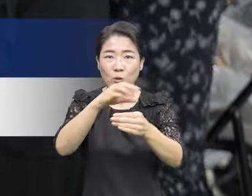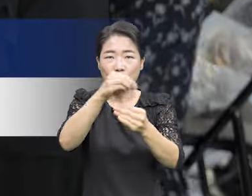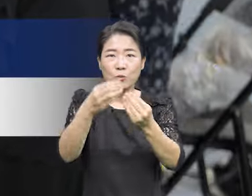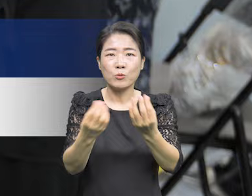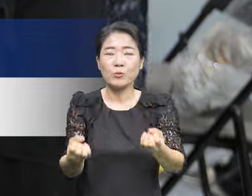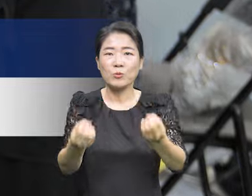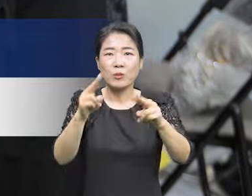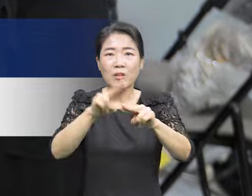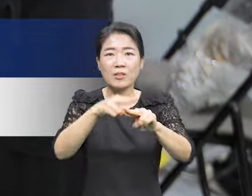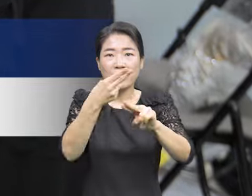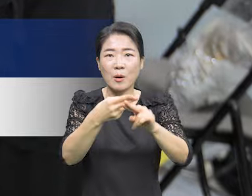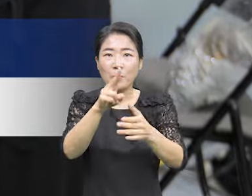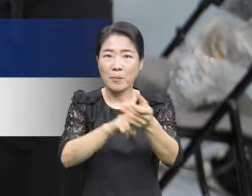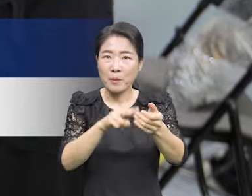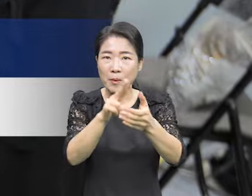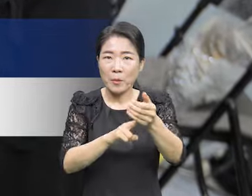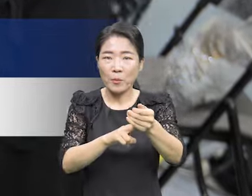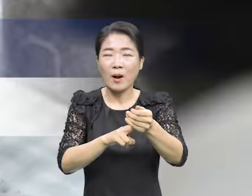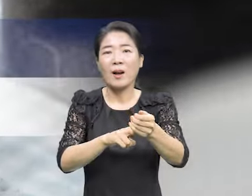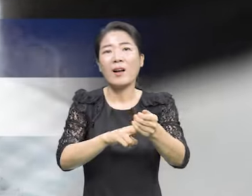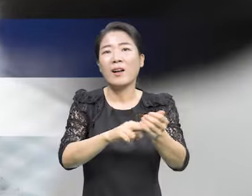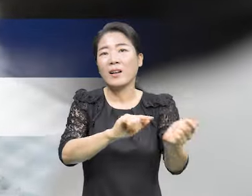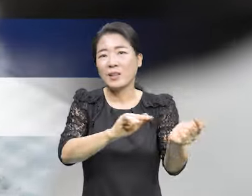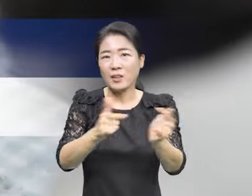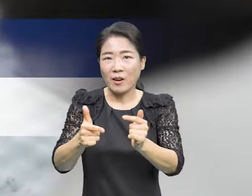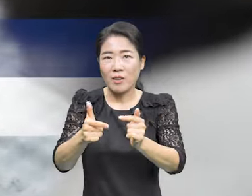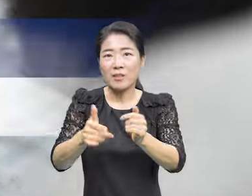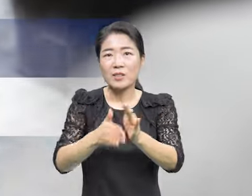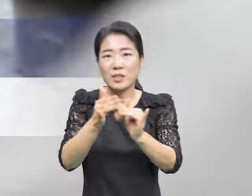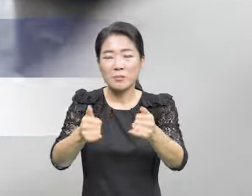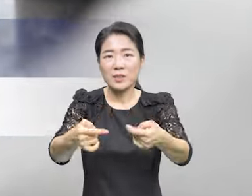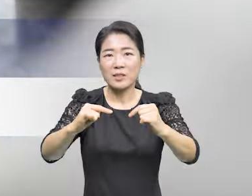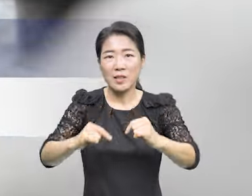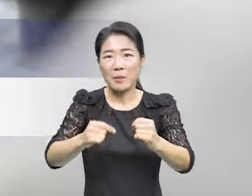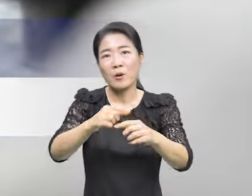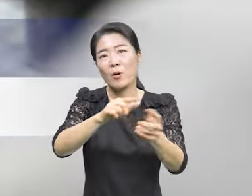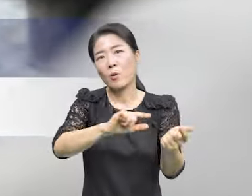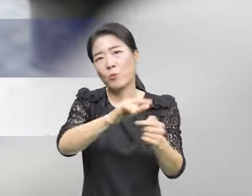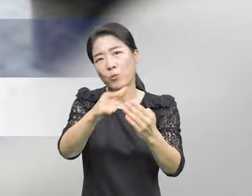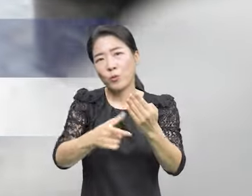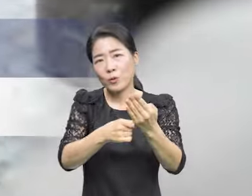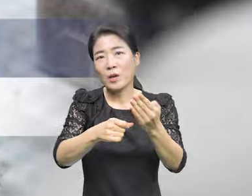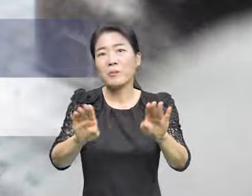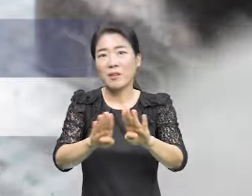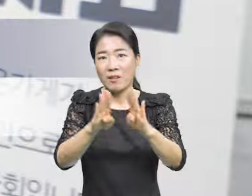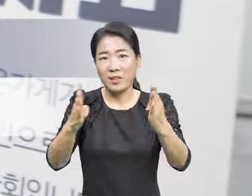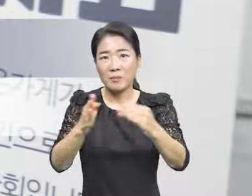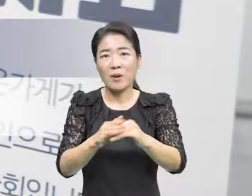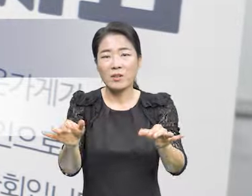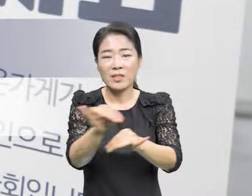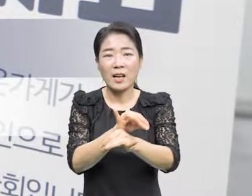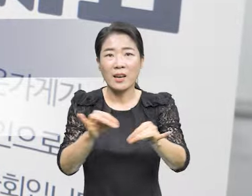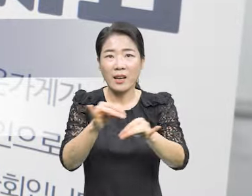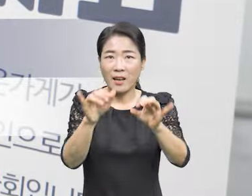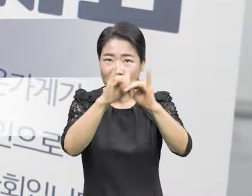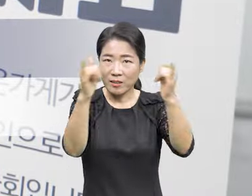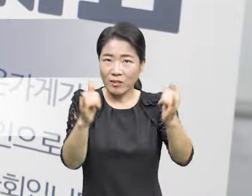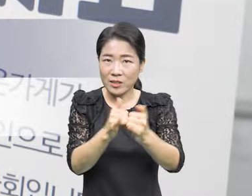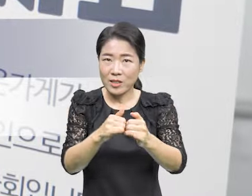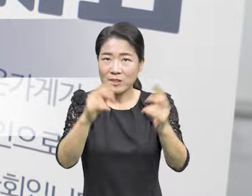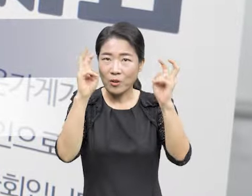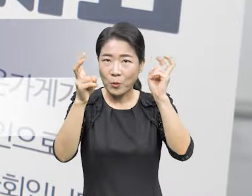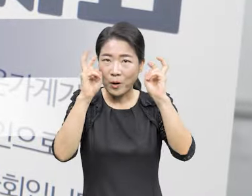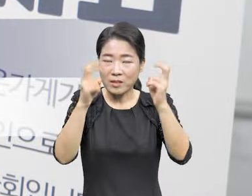추석 선물 특별 판매전 학술 행사 시민 참여 이벤트 등 다양한 프로그램이 펼쳐지며 사회적 경제 기업